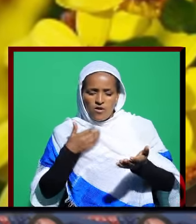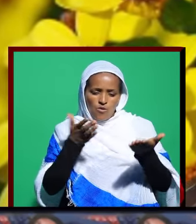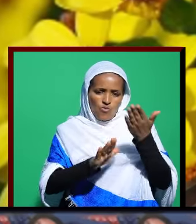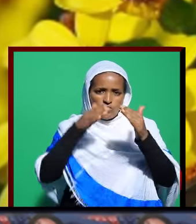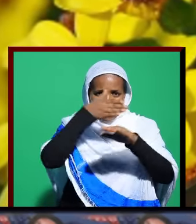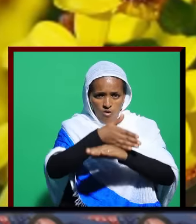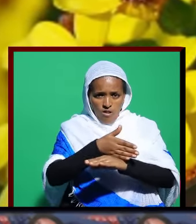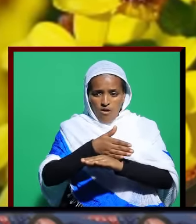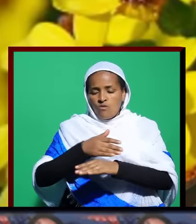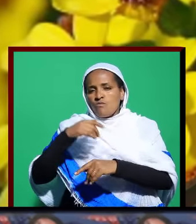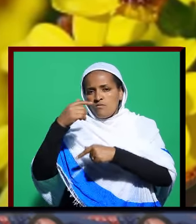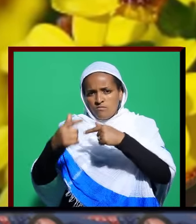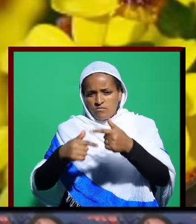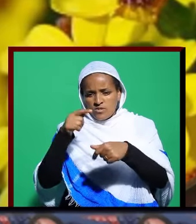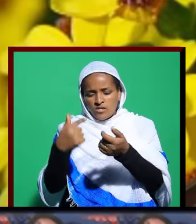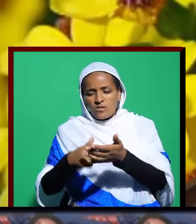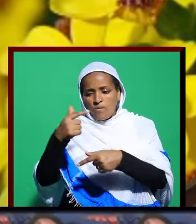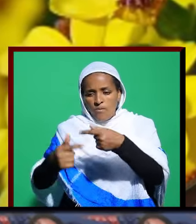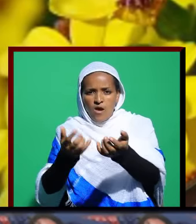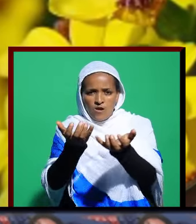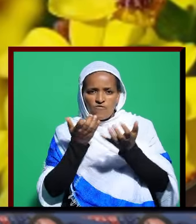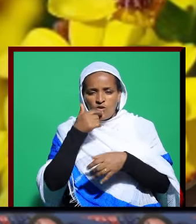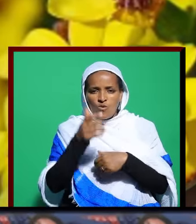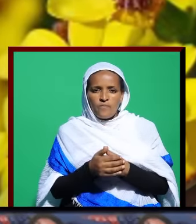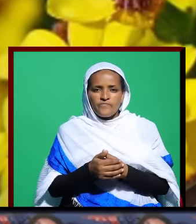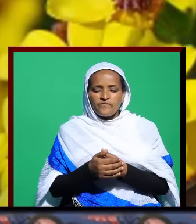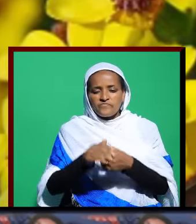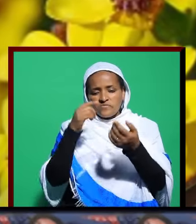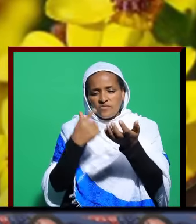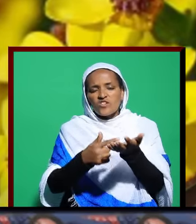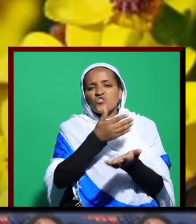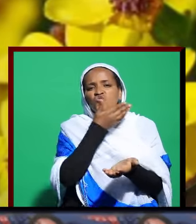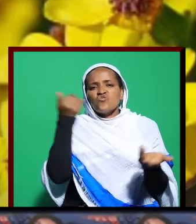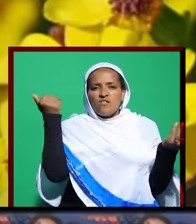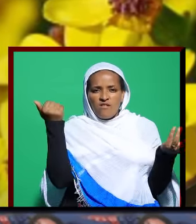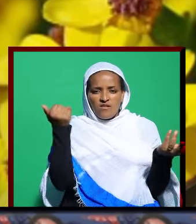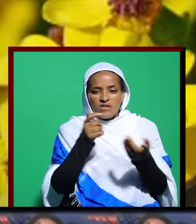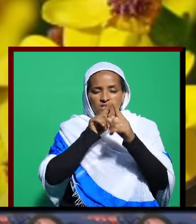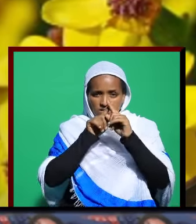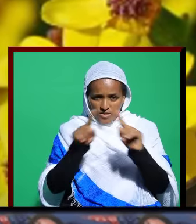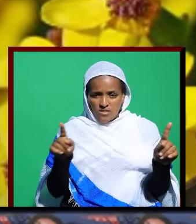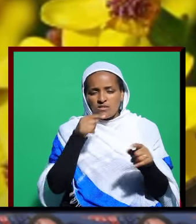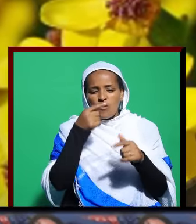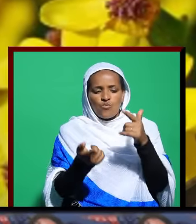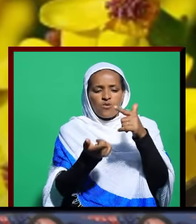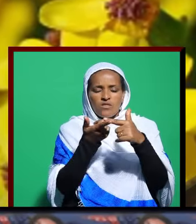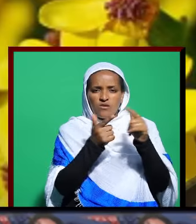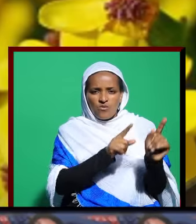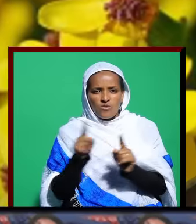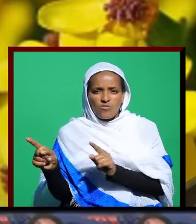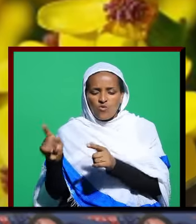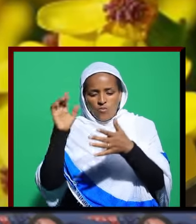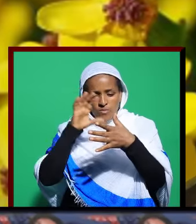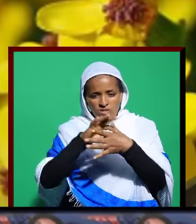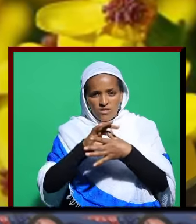ሰው ከሞተ በኋላ ነው የሚሄደው በአካለ ነፍስ። ስለዚህ መሄድ እፈልጋለሁ አለ። ይልቁንም ይሄ ይሻላል አለ። ነገር ግን አለ